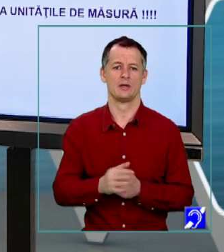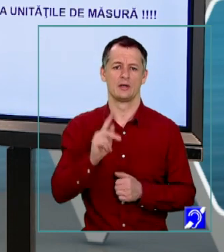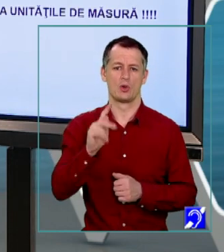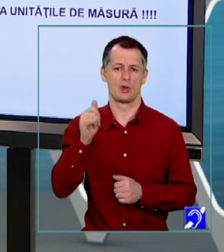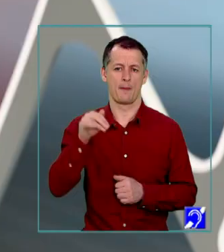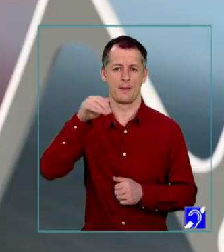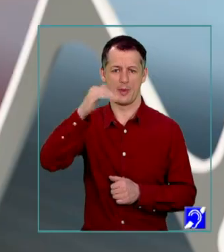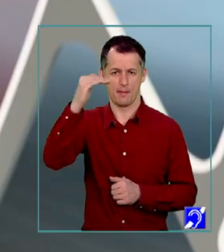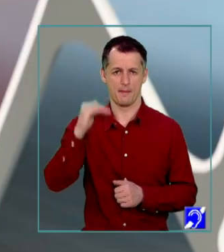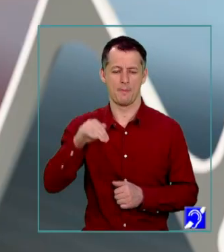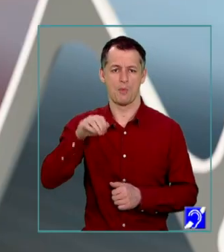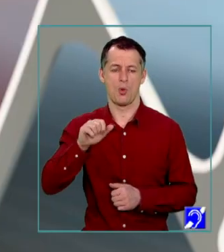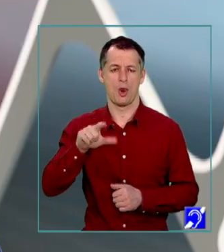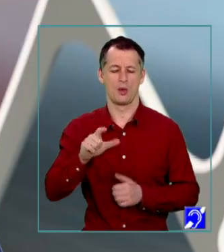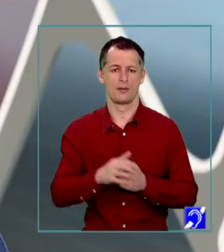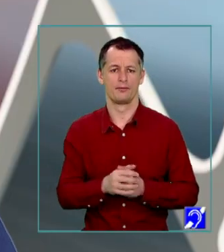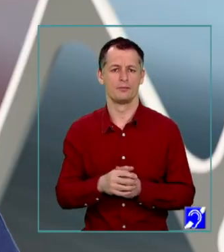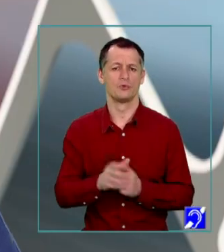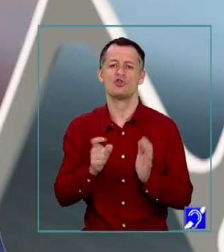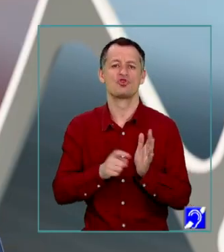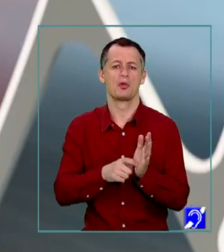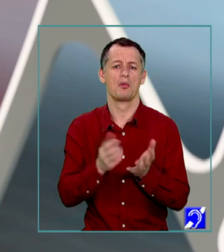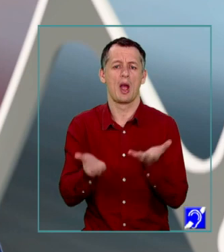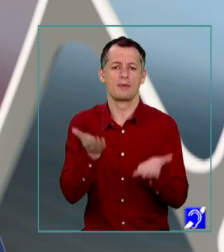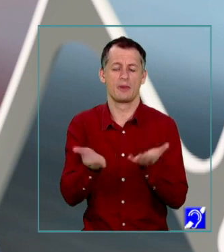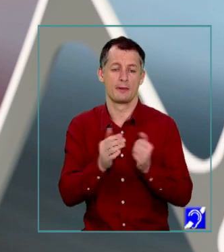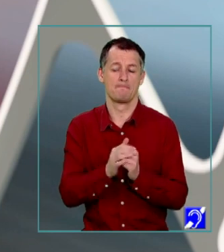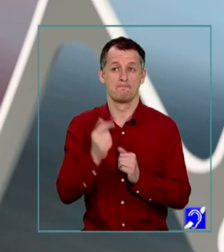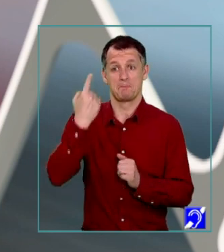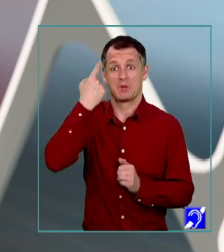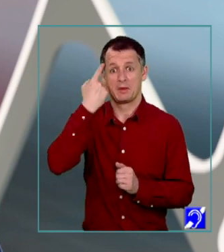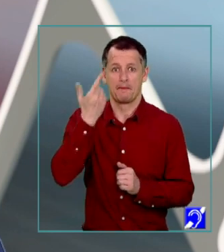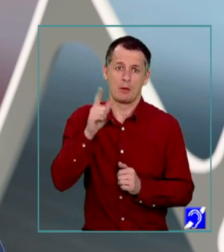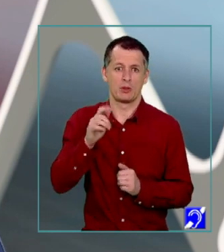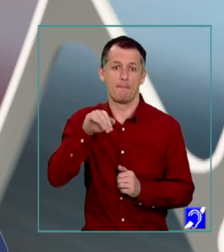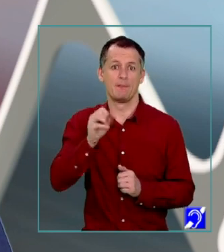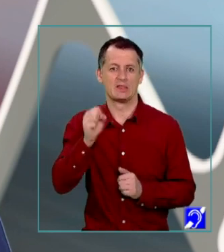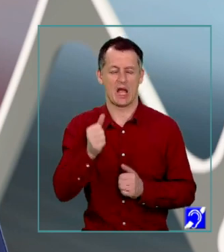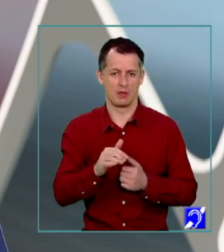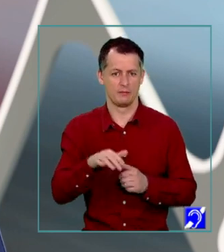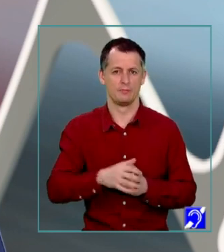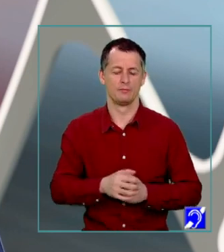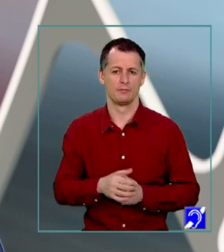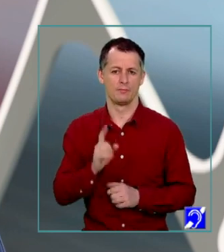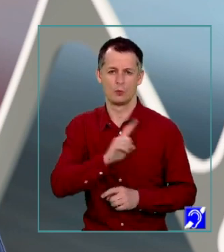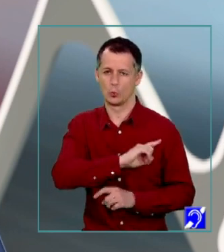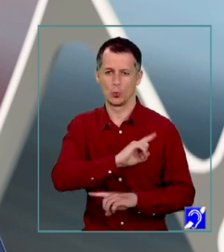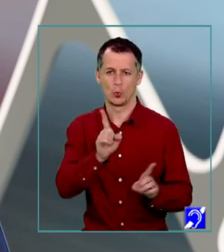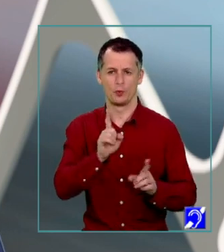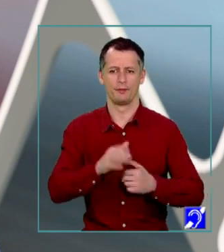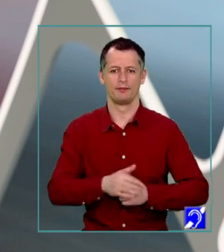cere? Cantitatea. Am fi tentat să spunem masa. Nu. Dacă vă uitați